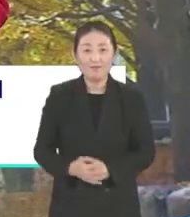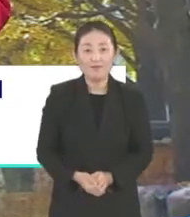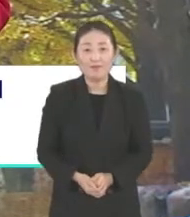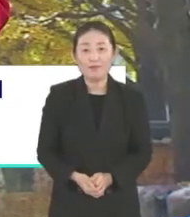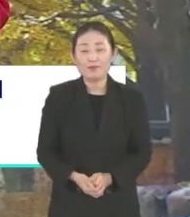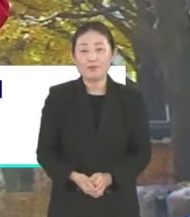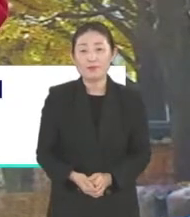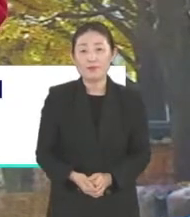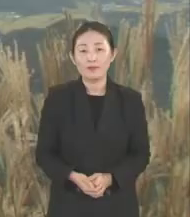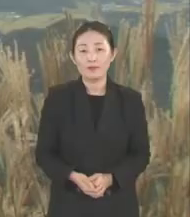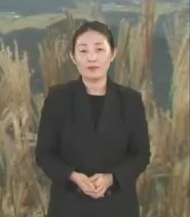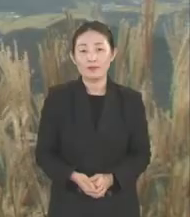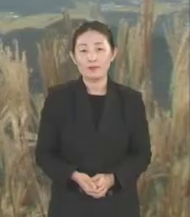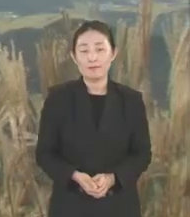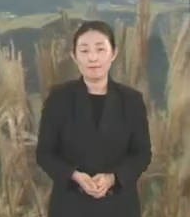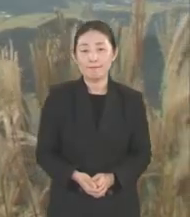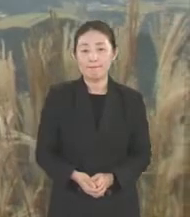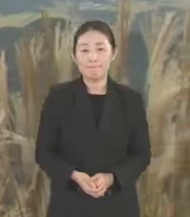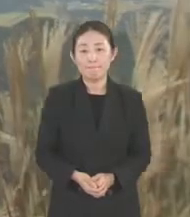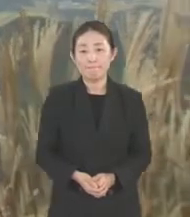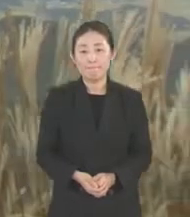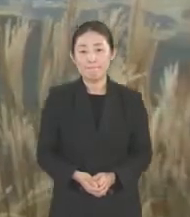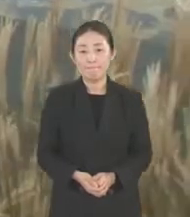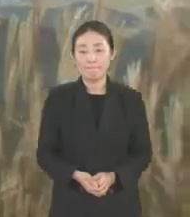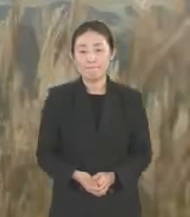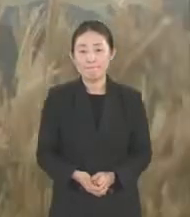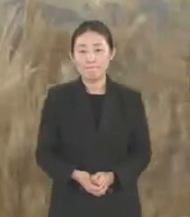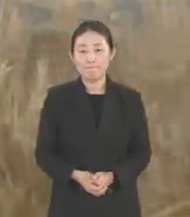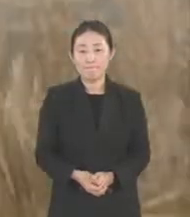기자입니다 가늘고